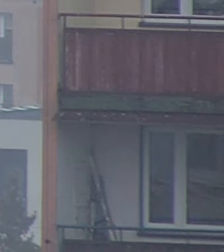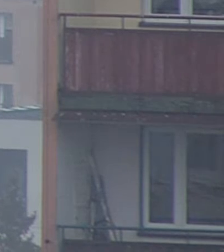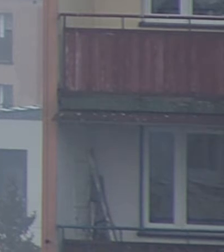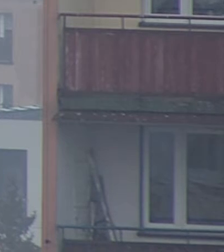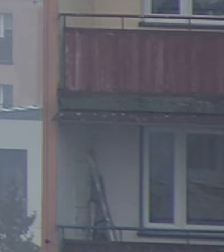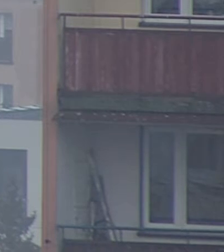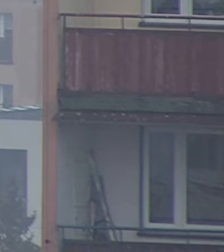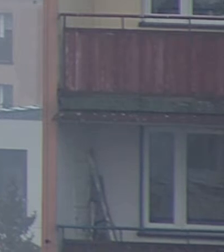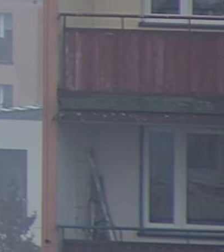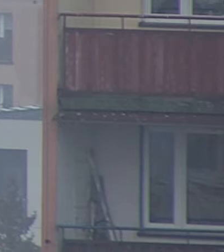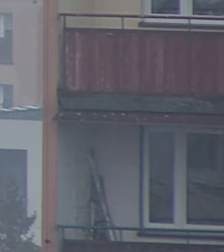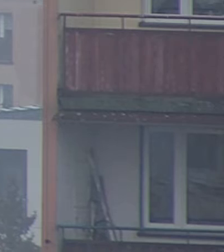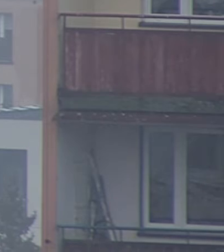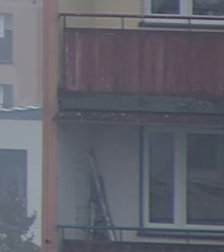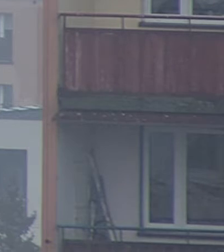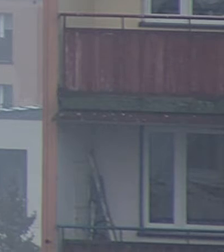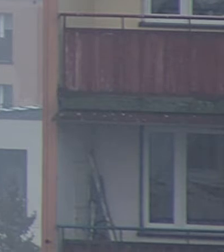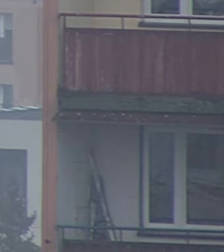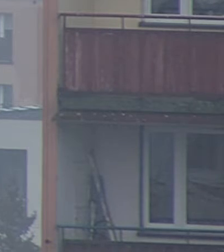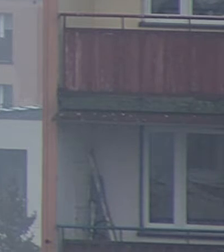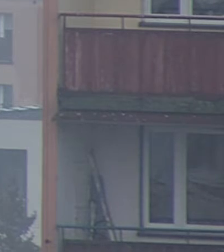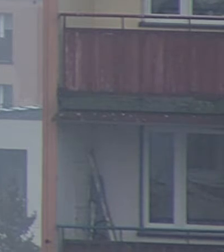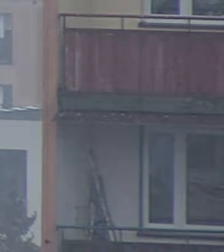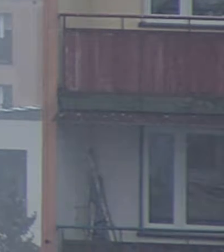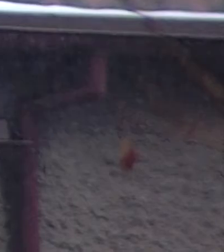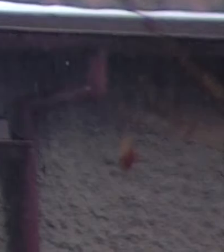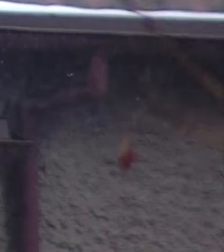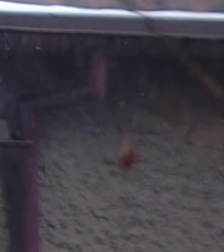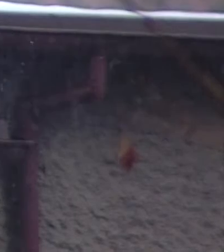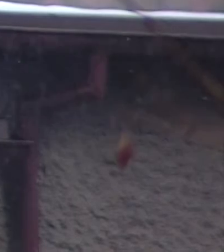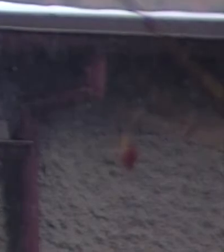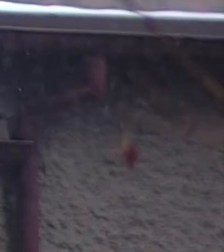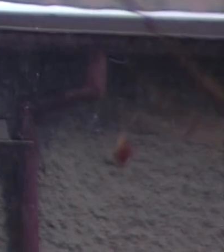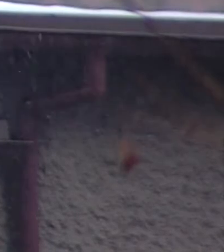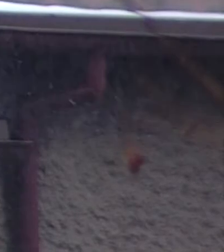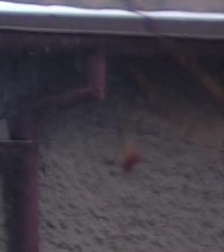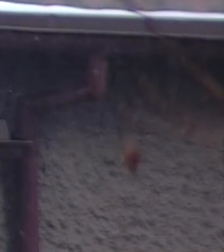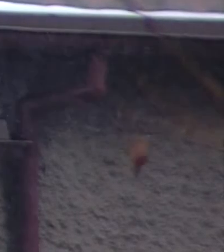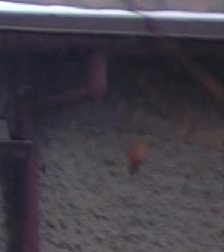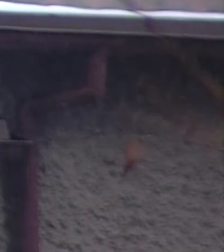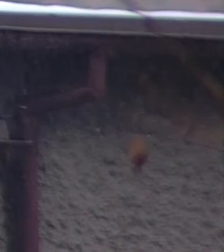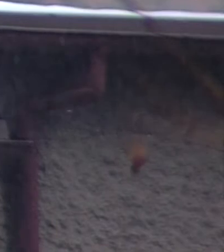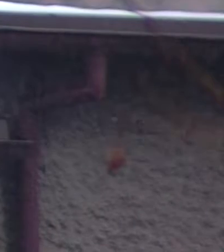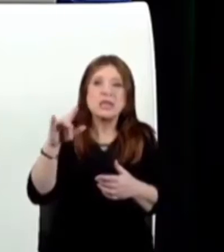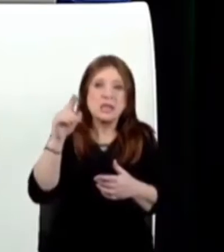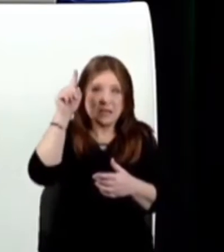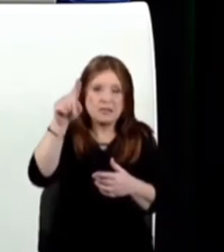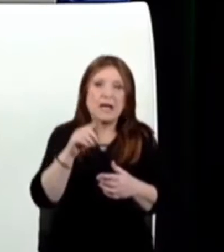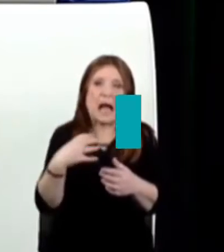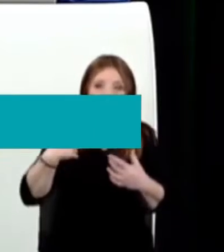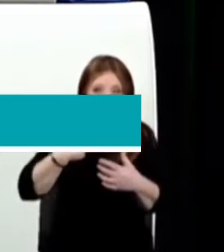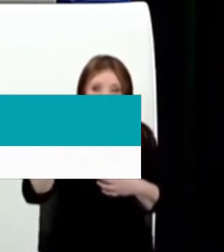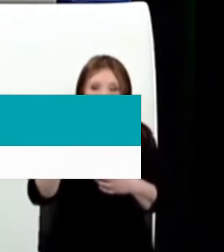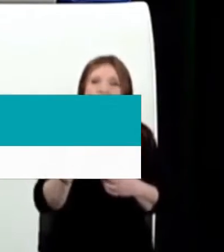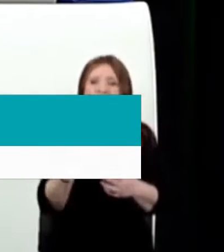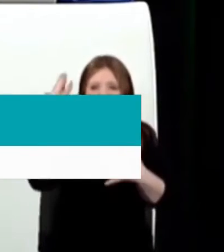jak wiadomo, pierwsza wzmianka o smogu pojawiła się tak naprawdę w XIV wieku w Londynie, kiedy to ta wyjątkowa